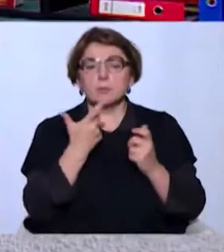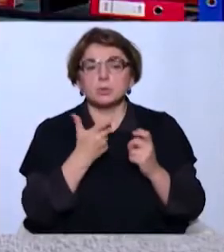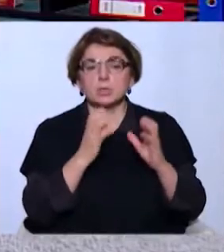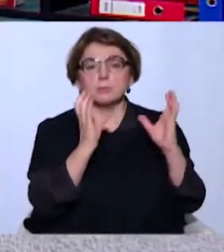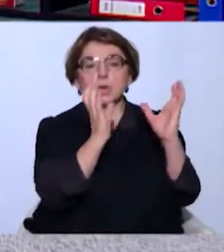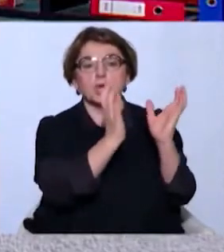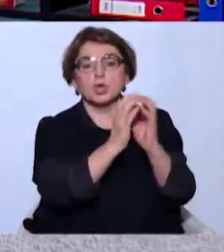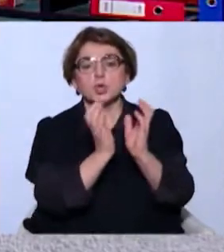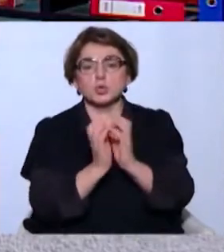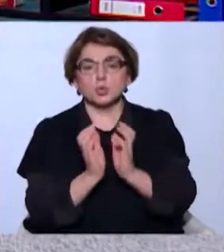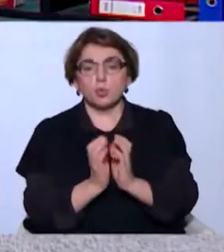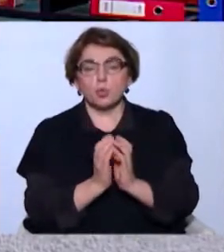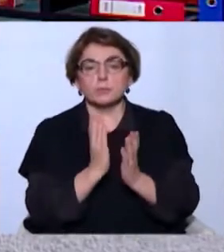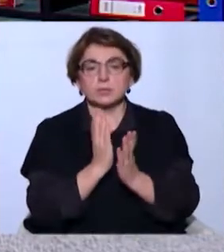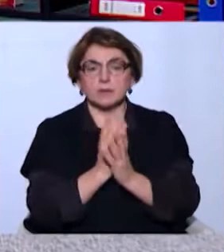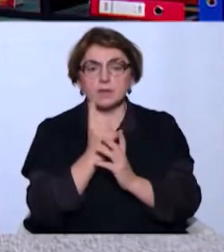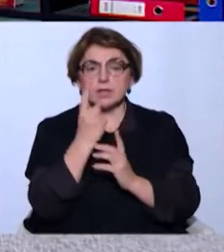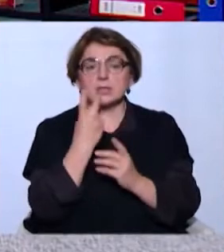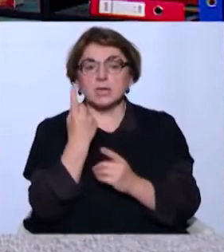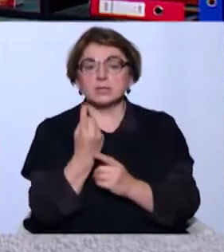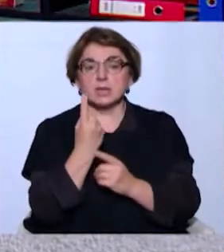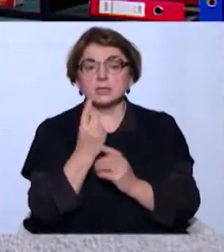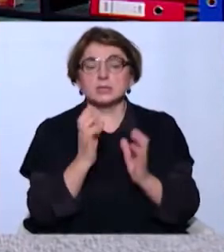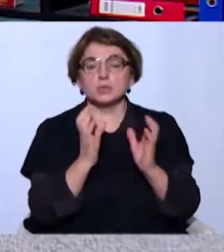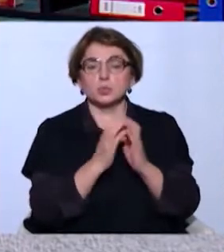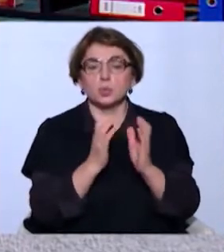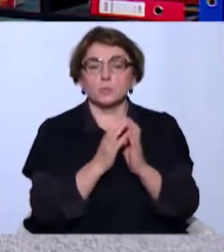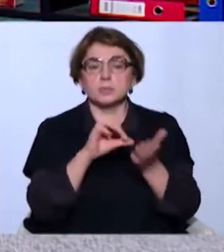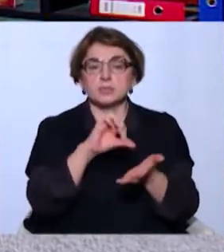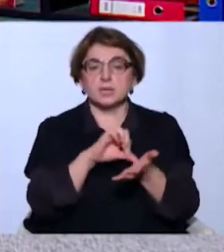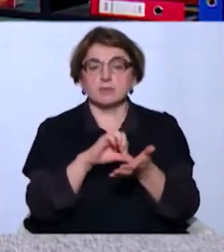განვიხილავთ. ერთ-ერთი კლასი არის მწერები.